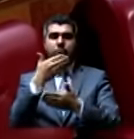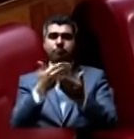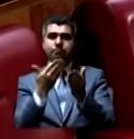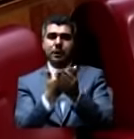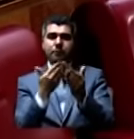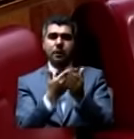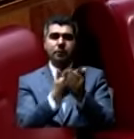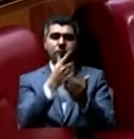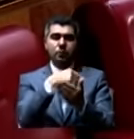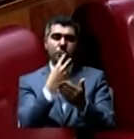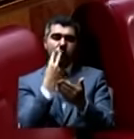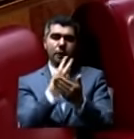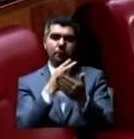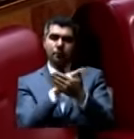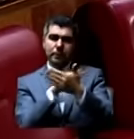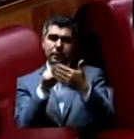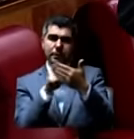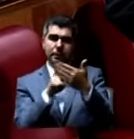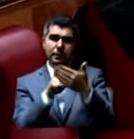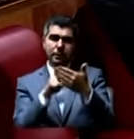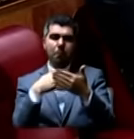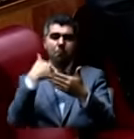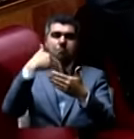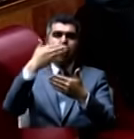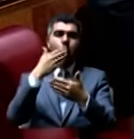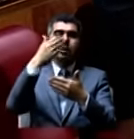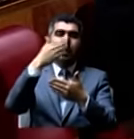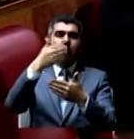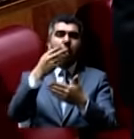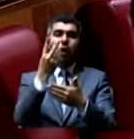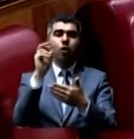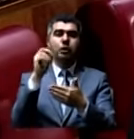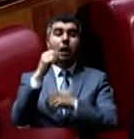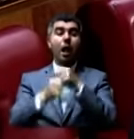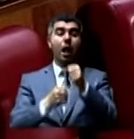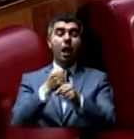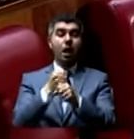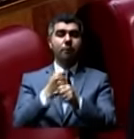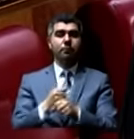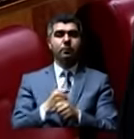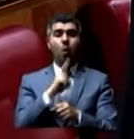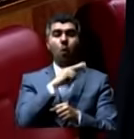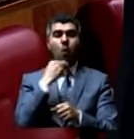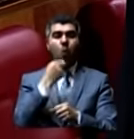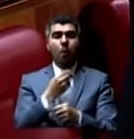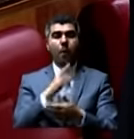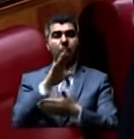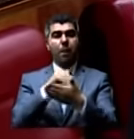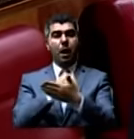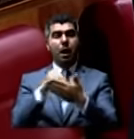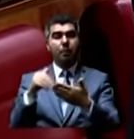الان عندنا تصور من 20 سنه فيما يتعلق بالطيران المدني. هذه الحكومه انهت البرامج التي